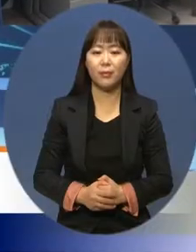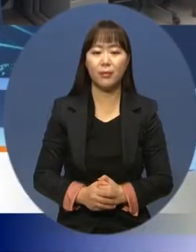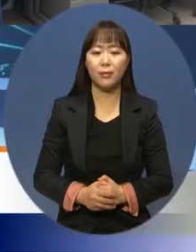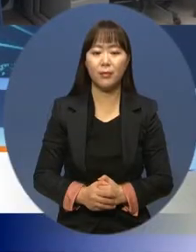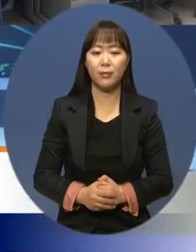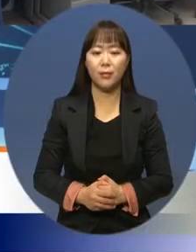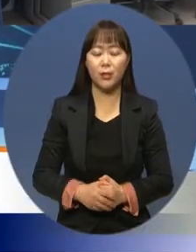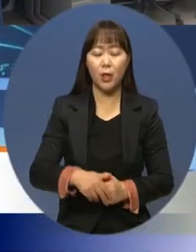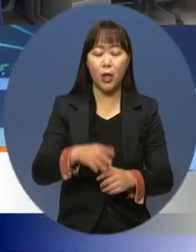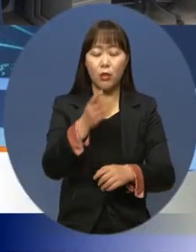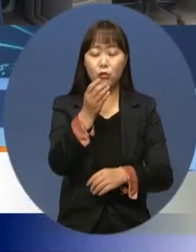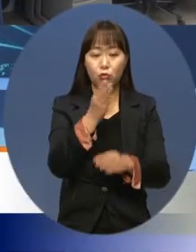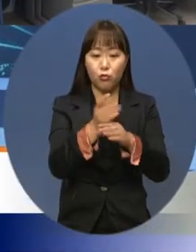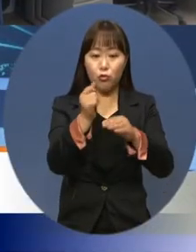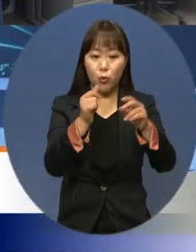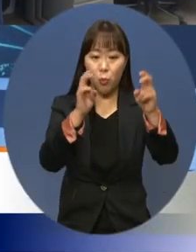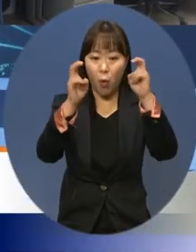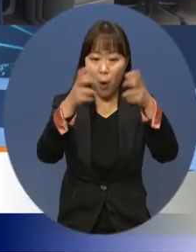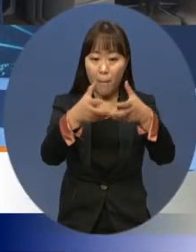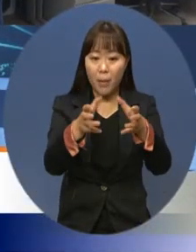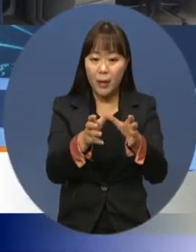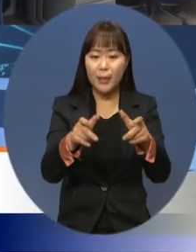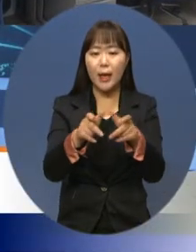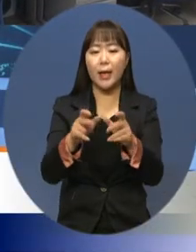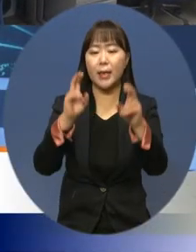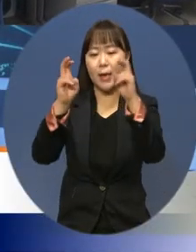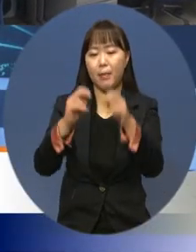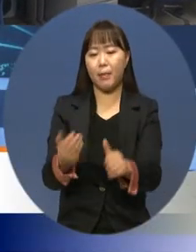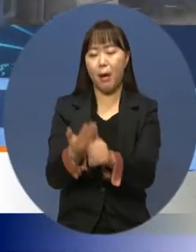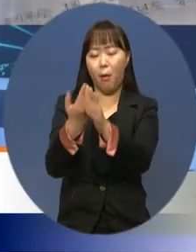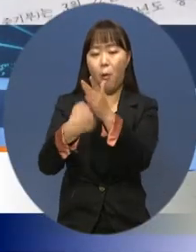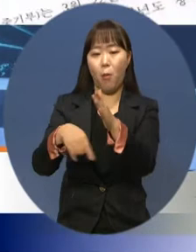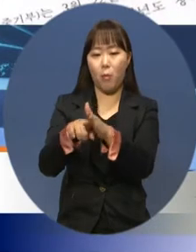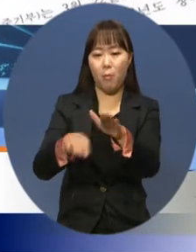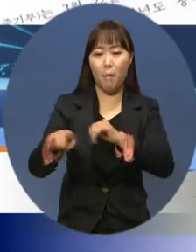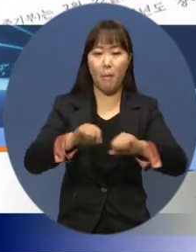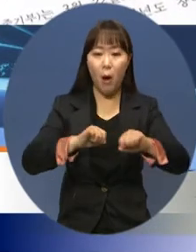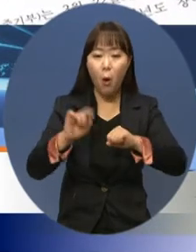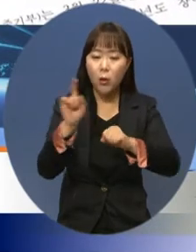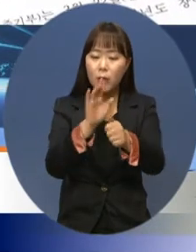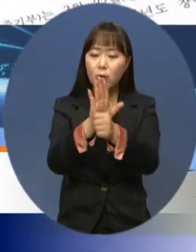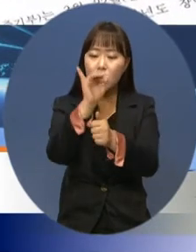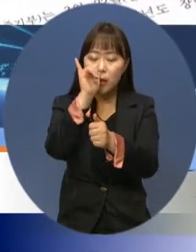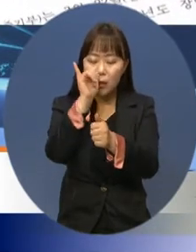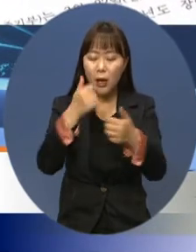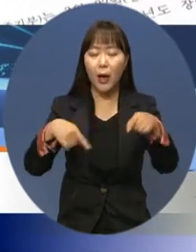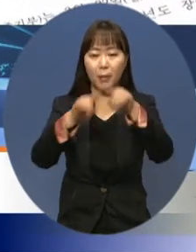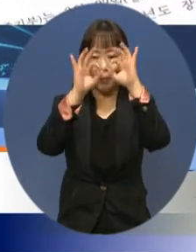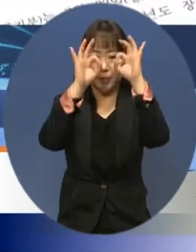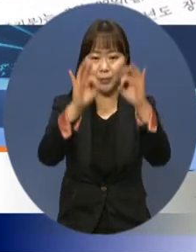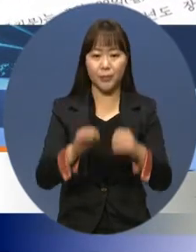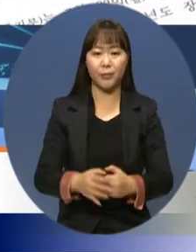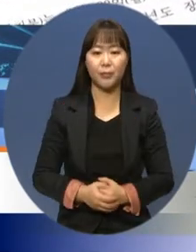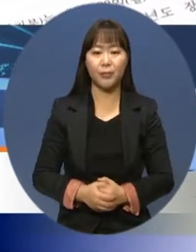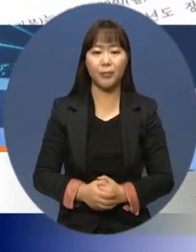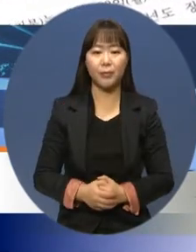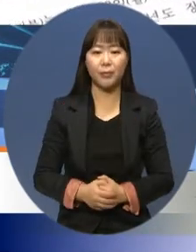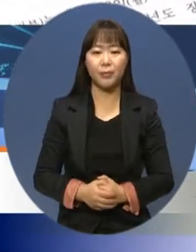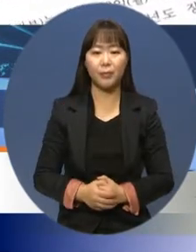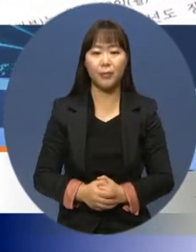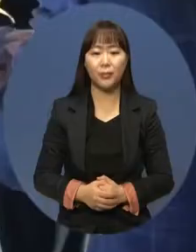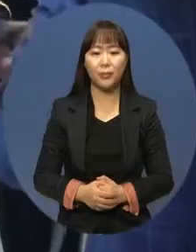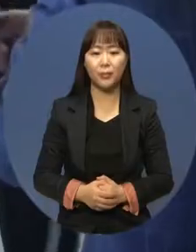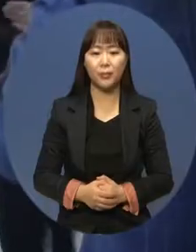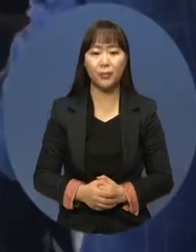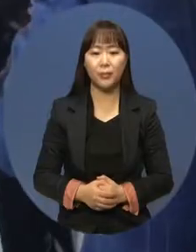중소벤처기업 뿌 가 장애인 기업을 육성하기 위해 발벗고 나서 입니다 어떤 지원 들이 있는지 박성용 기자가 소개합니다